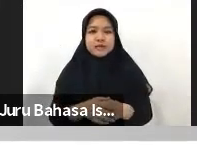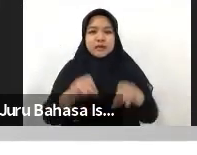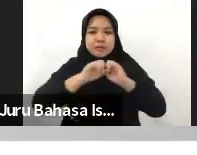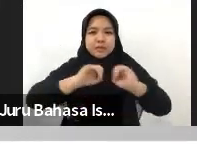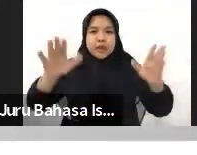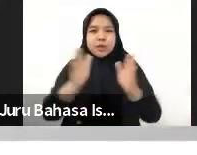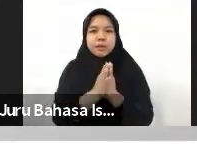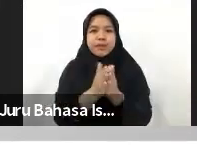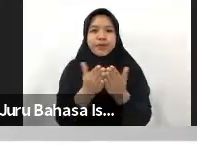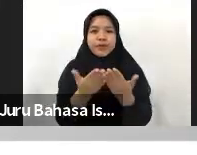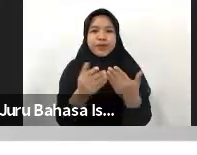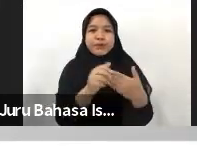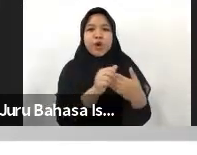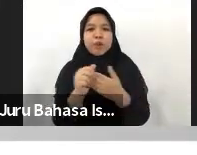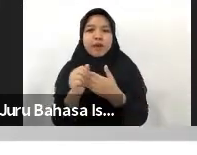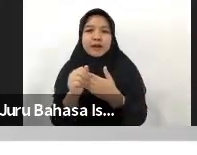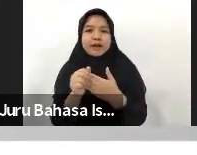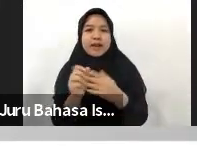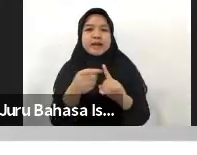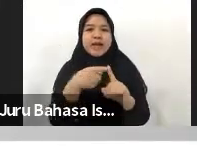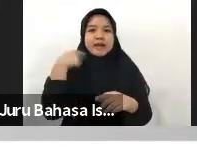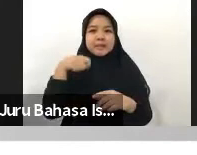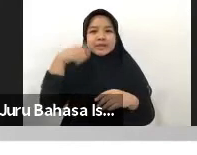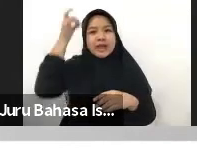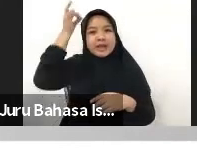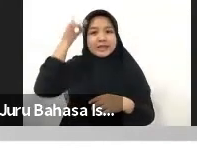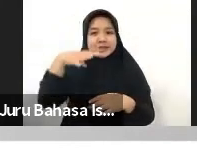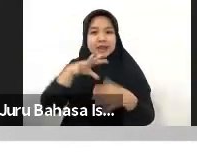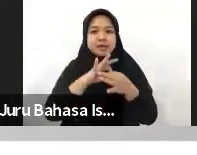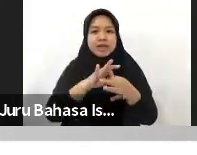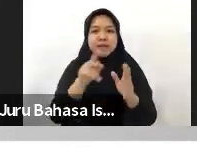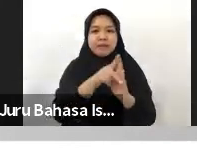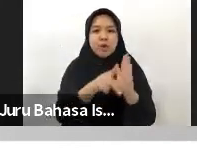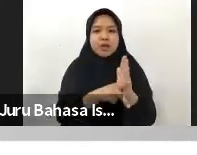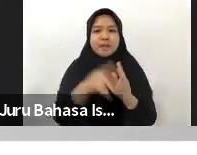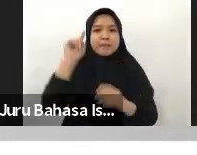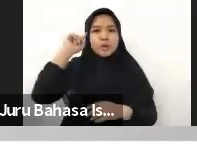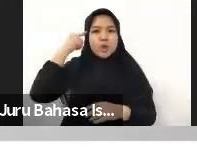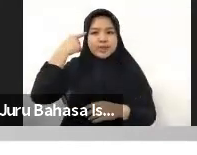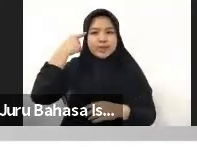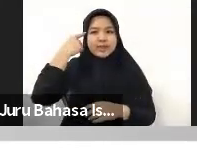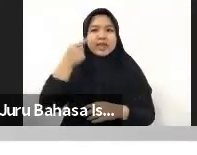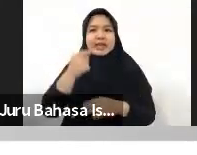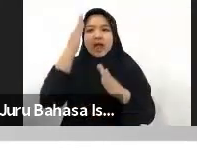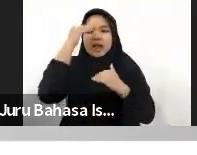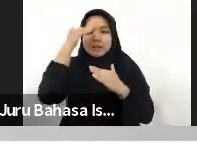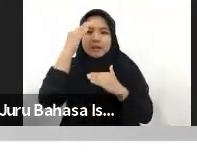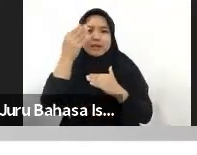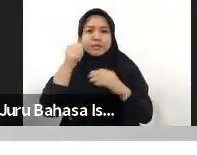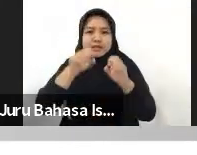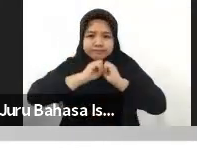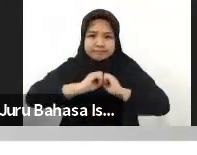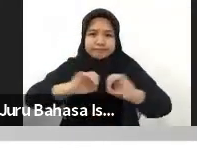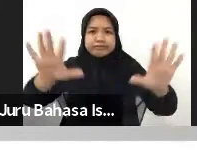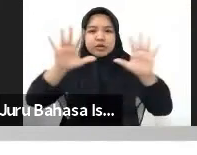penyebarluasan buku pedoman yang dibuat Kemendes bersama program Peduli ini harapannya juga dibagi secara